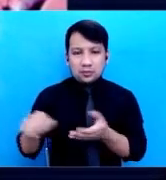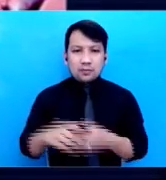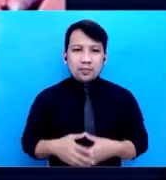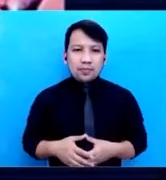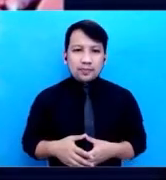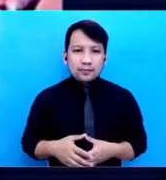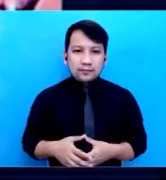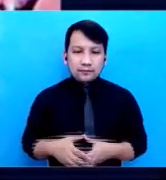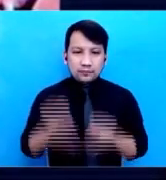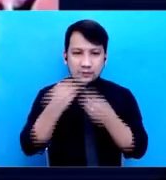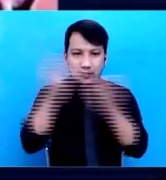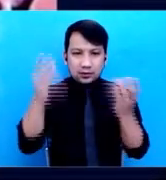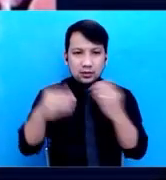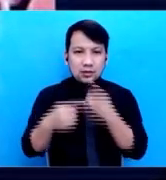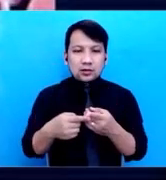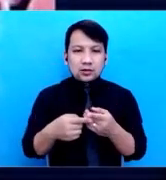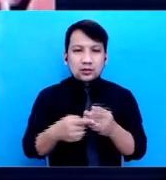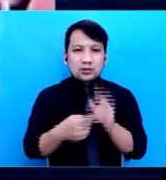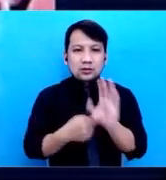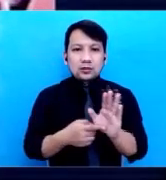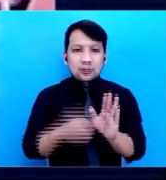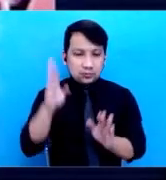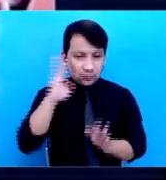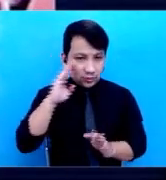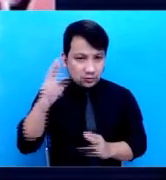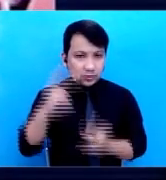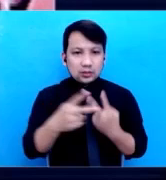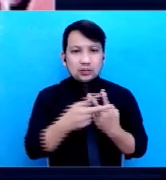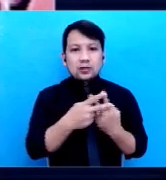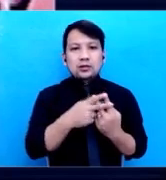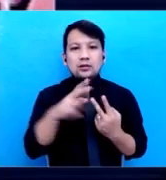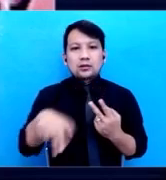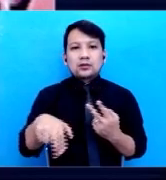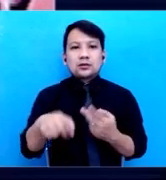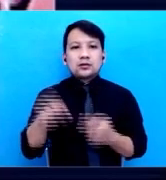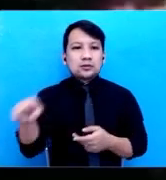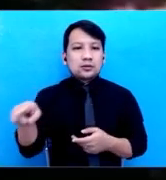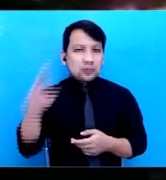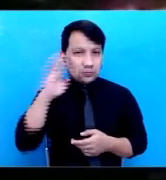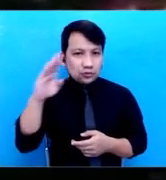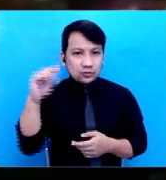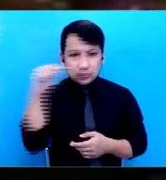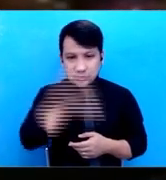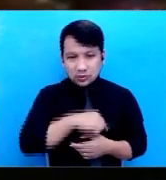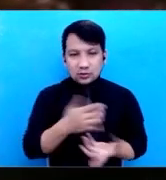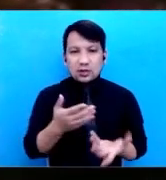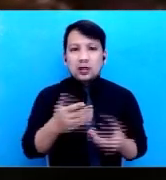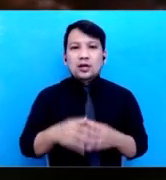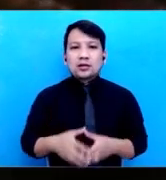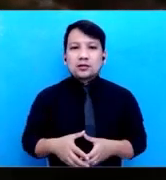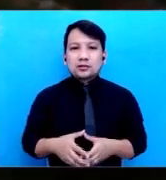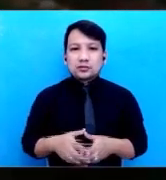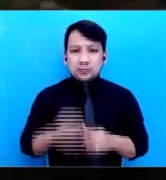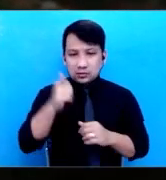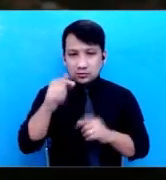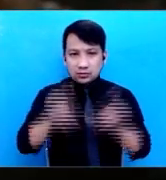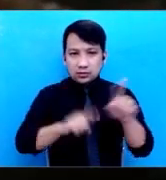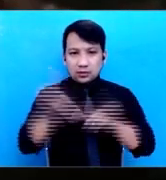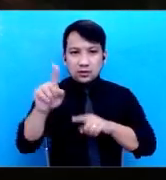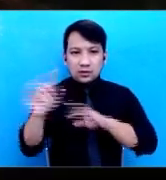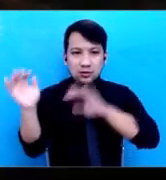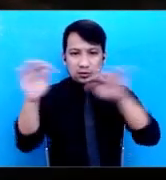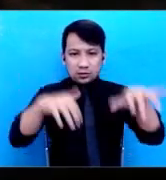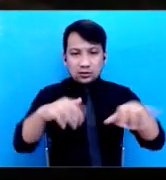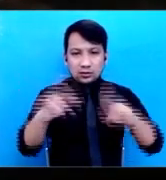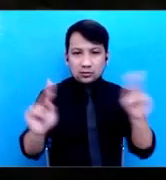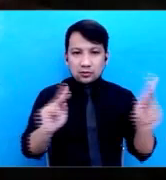umano'y walang basihang akusasyon ni Remulla, nag-trending ang hashtag na Boying Sinungaling. Kinabukasan, dumagsa ulit ang mga supporter